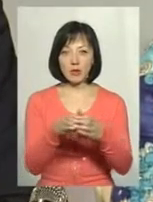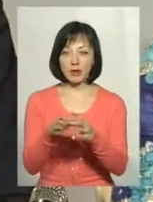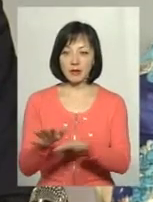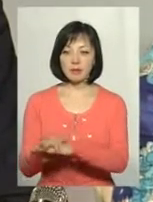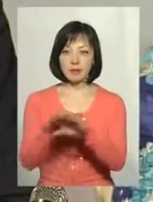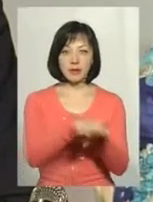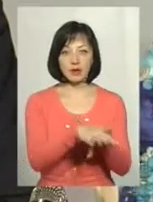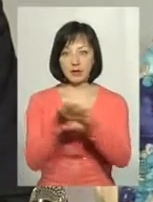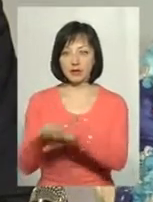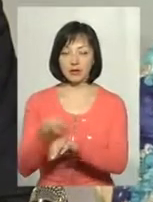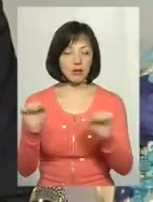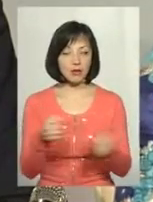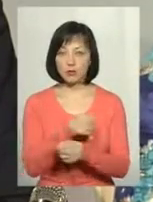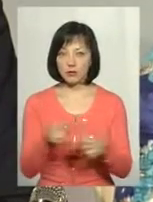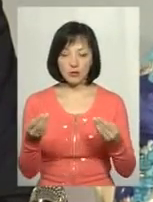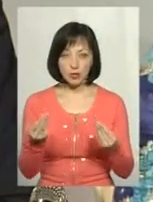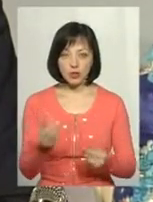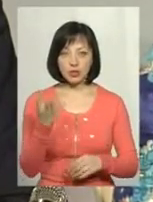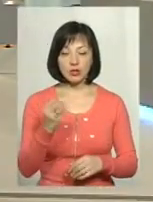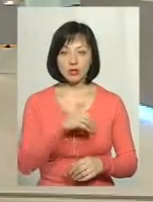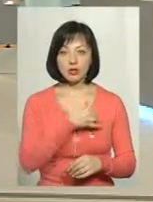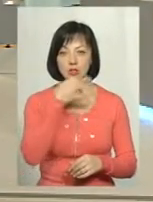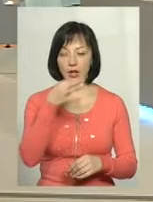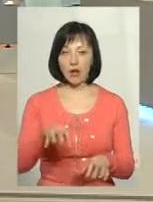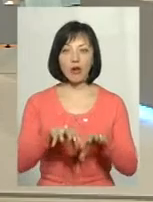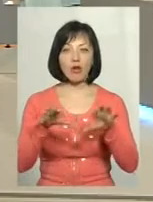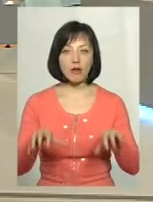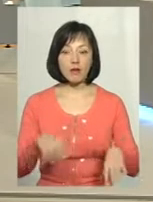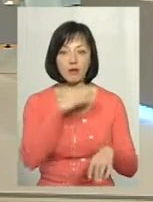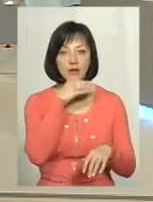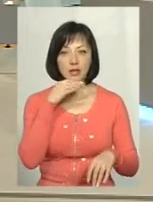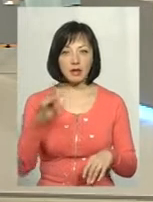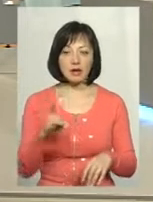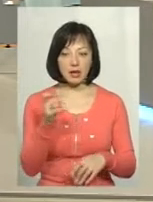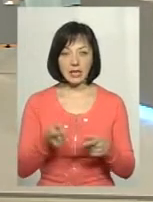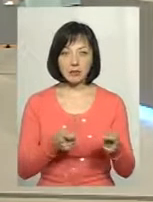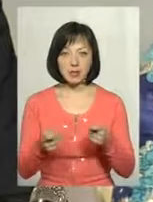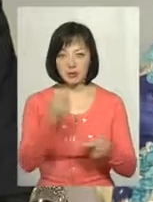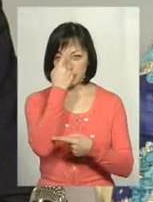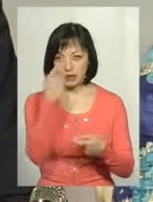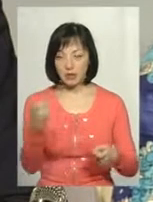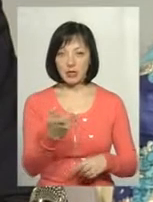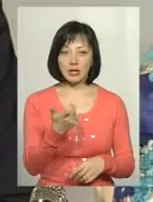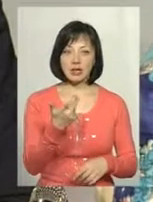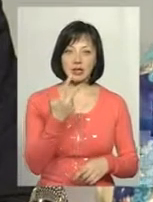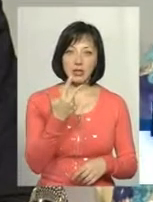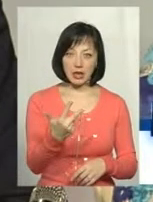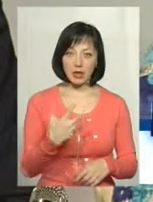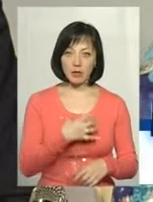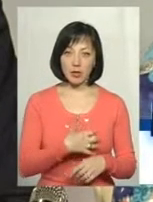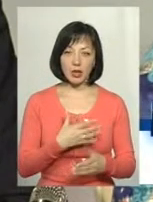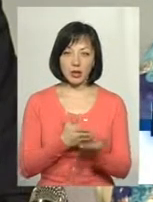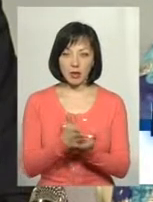зробити неможливо було. І ще хочу сказати, що голова неодноразово адміністрації наголошував, що три пріоритетних напрямки